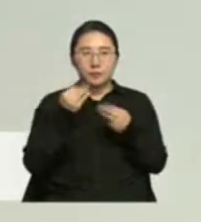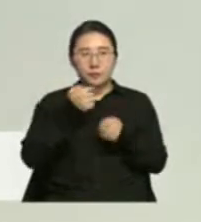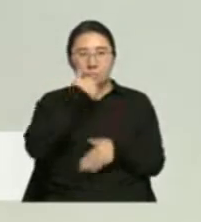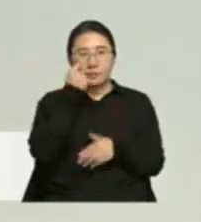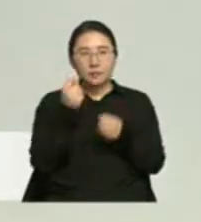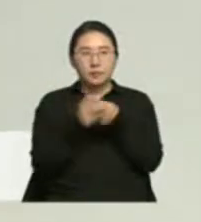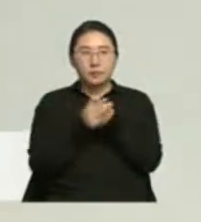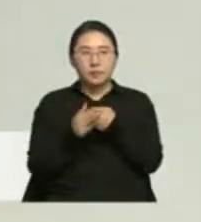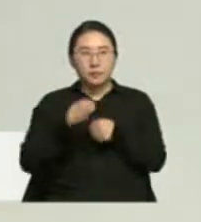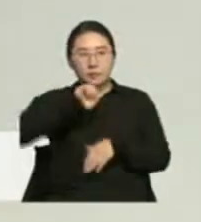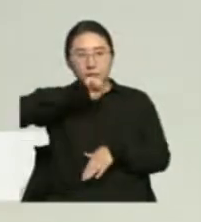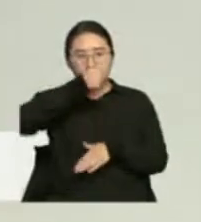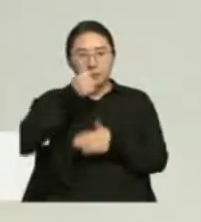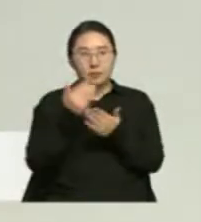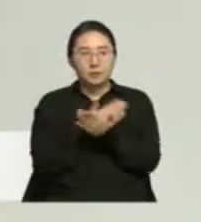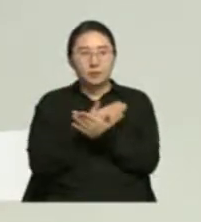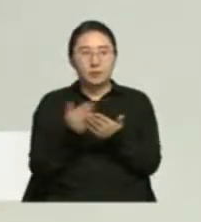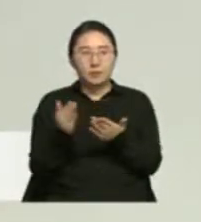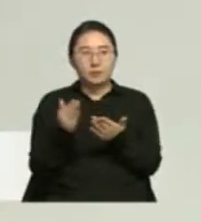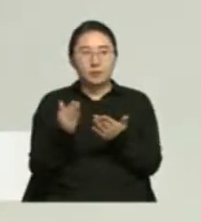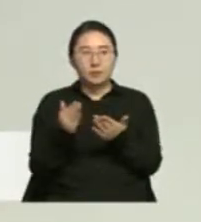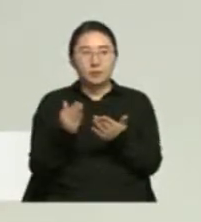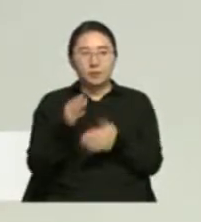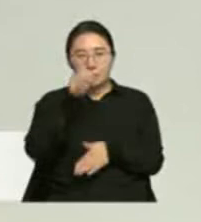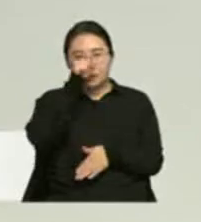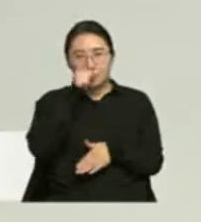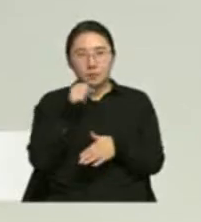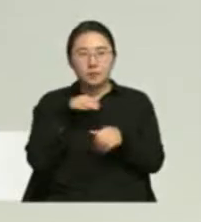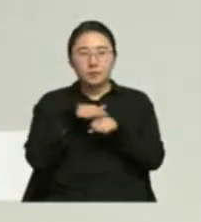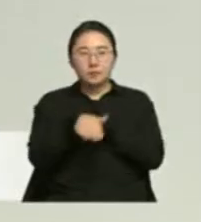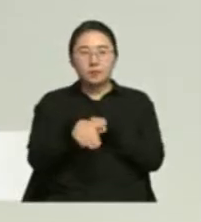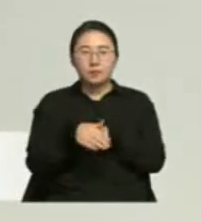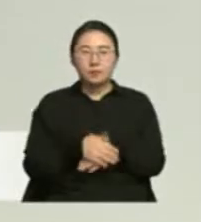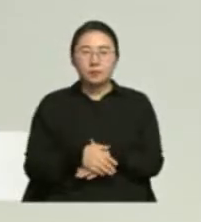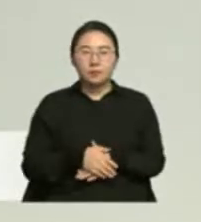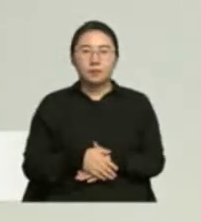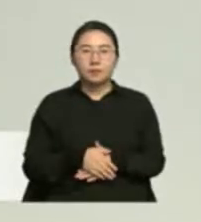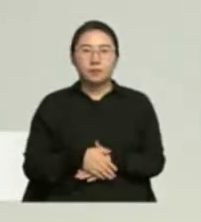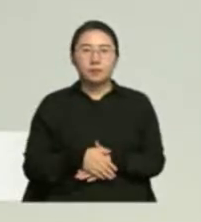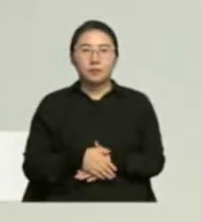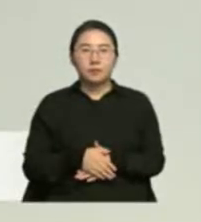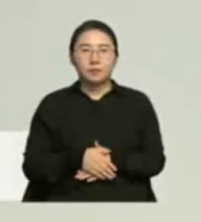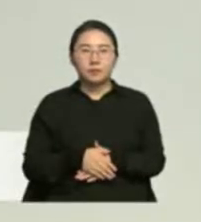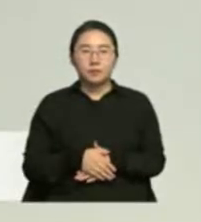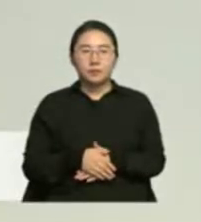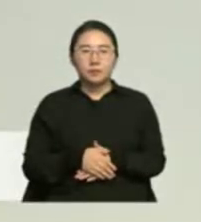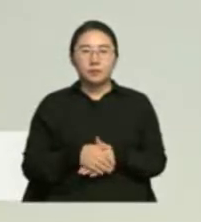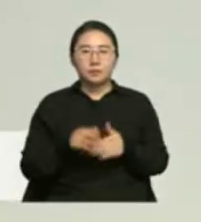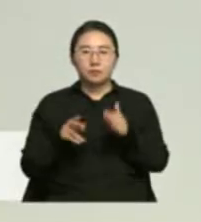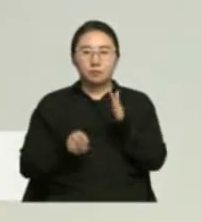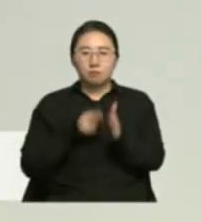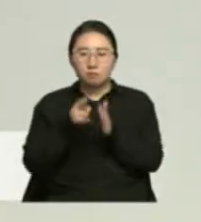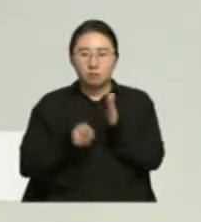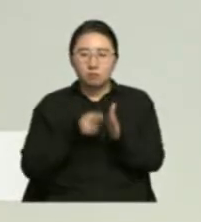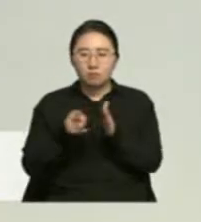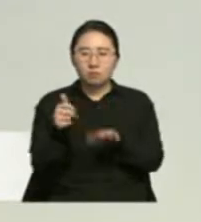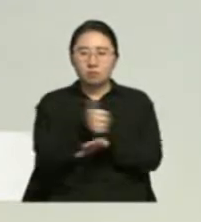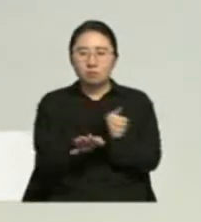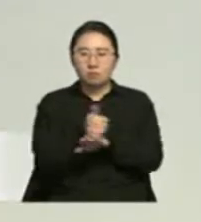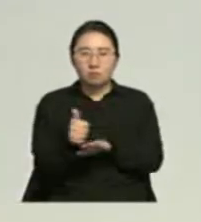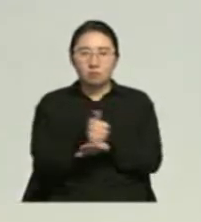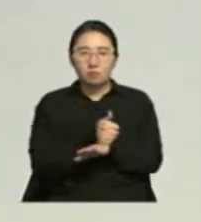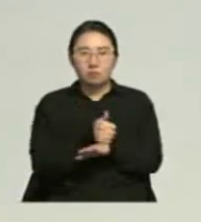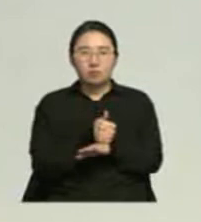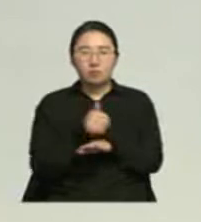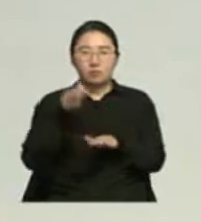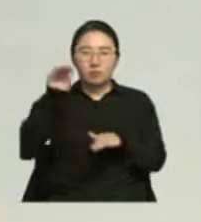상황이기 때문에 재정 형편은 상당히 지금 양호한 거거든요. 근데 그 국철 지나가고 그리고 이제 뭐